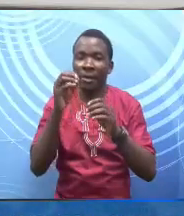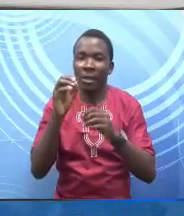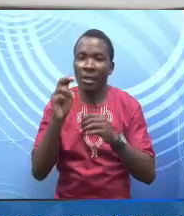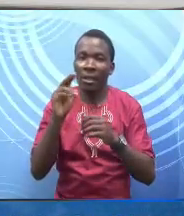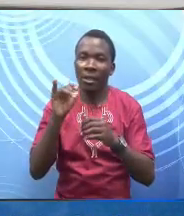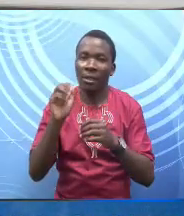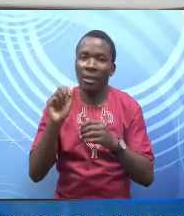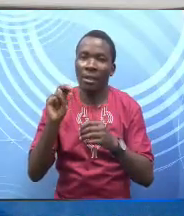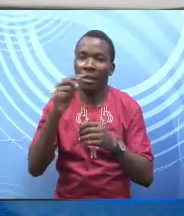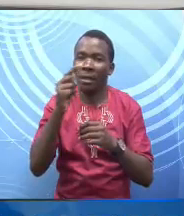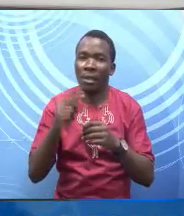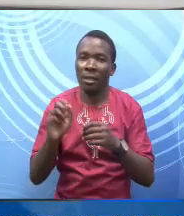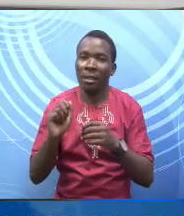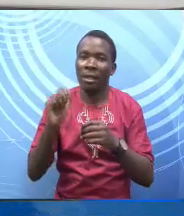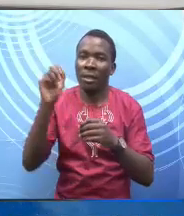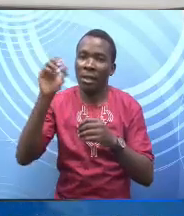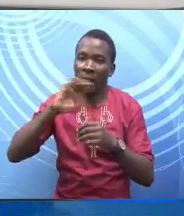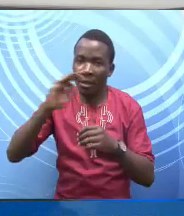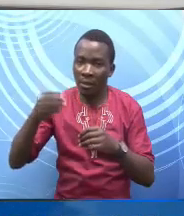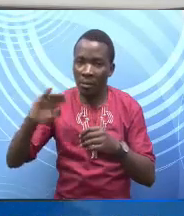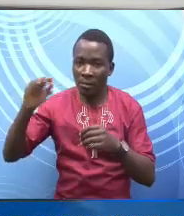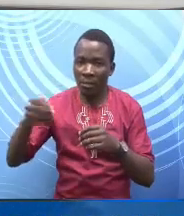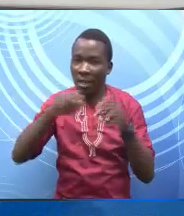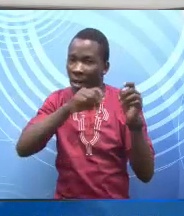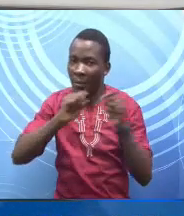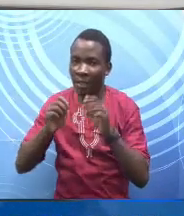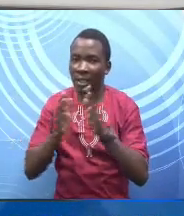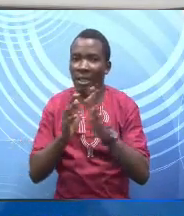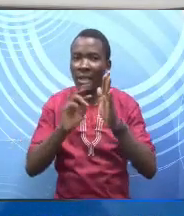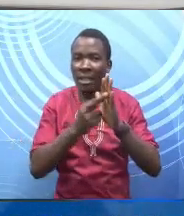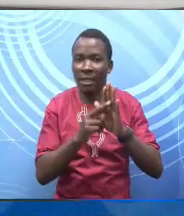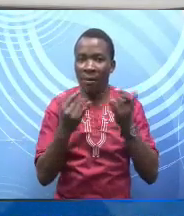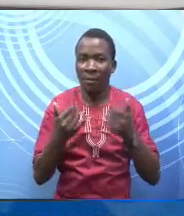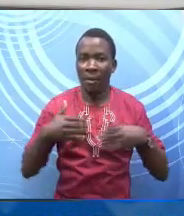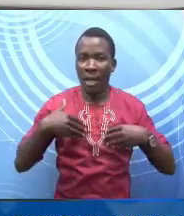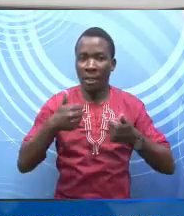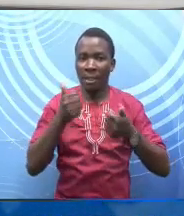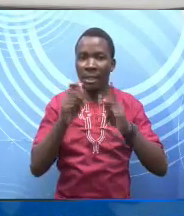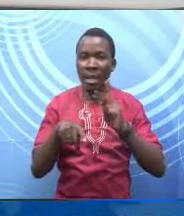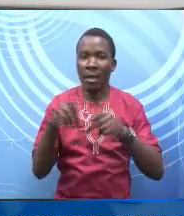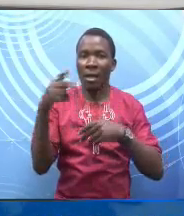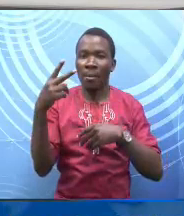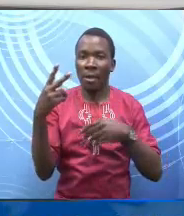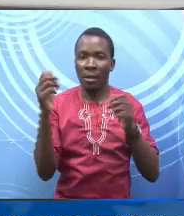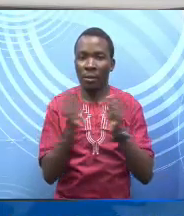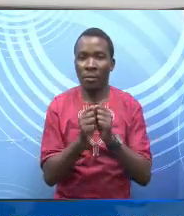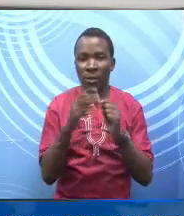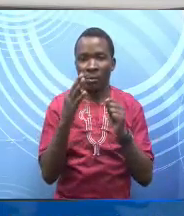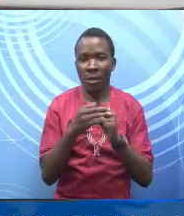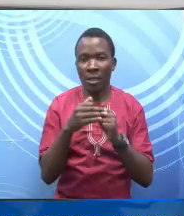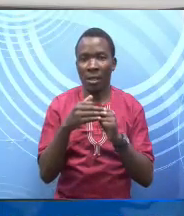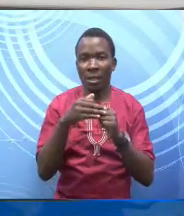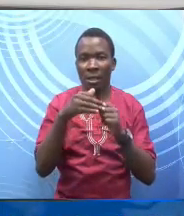ndetse na Rutsiro. Ritangazo kandi rivuga ko uyu munsi mu Rwanda hakize abantu bagera kuri 218 icyorezo